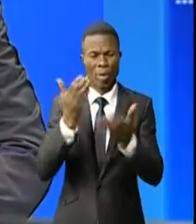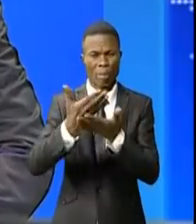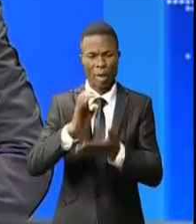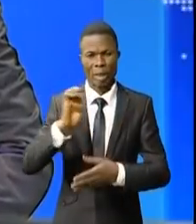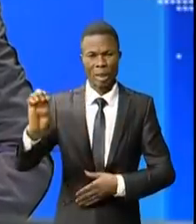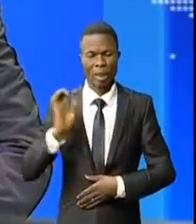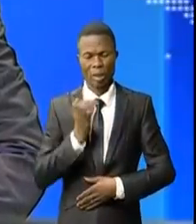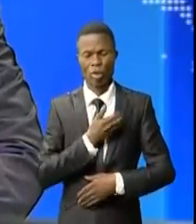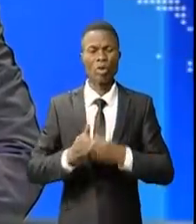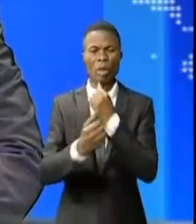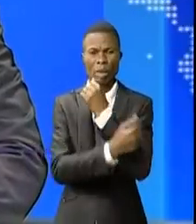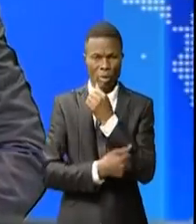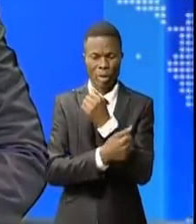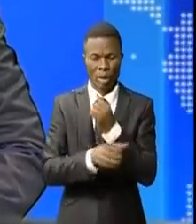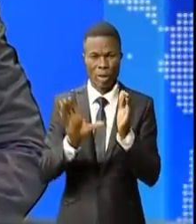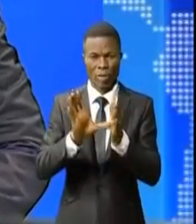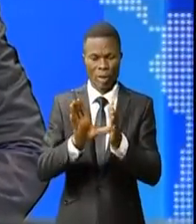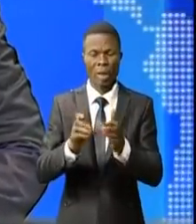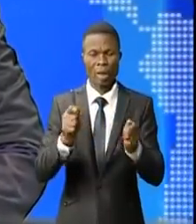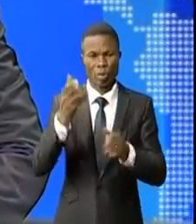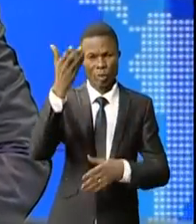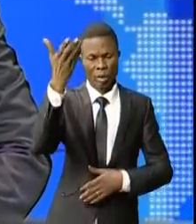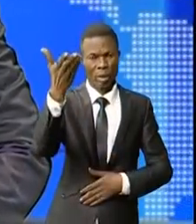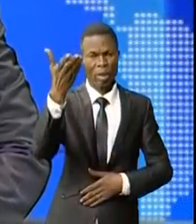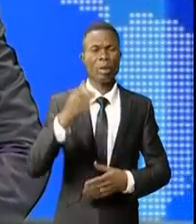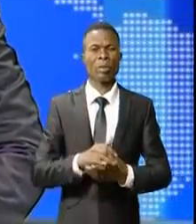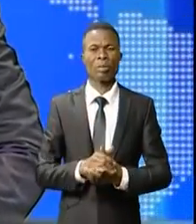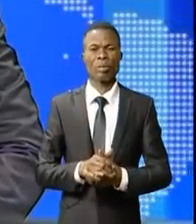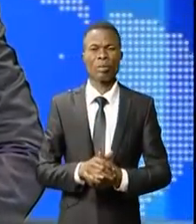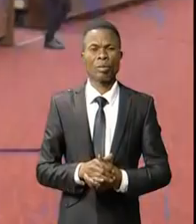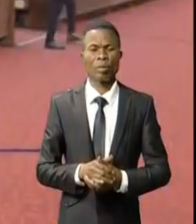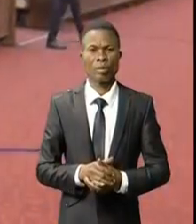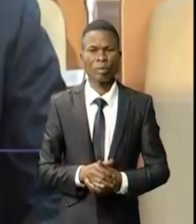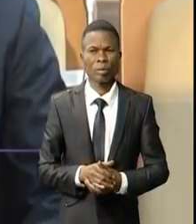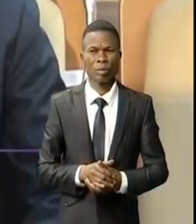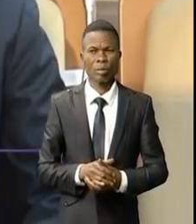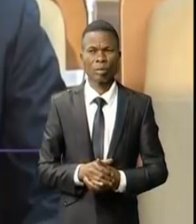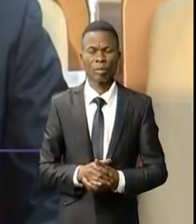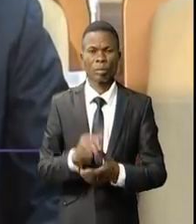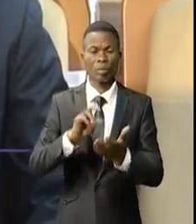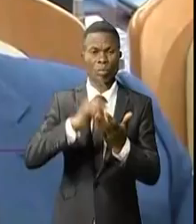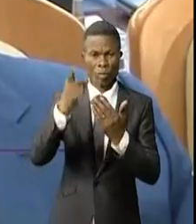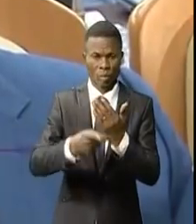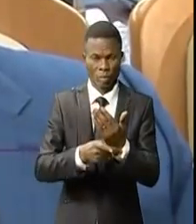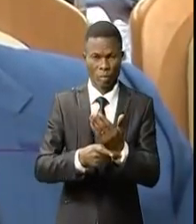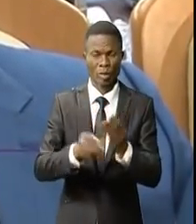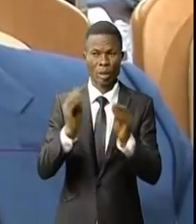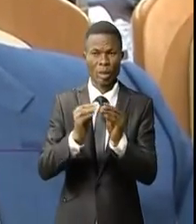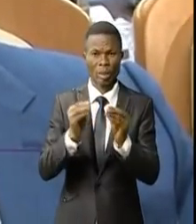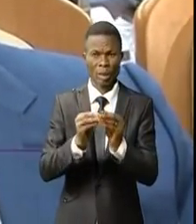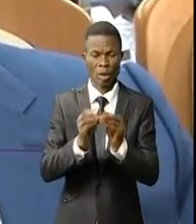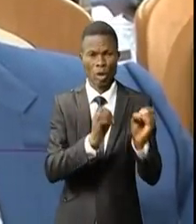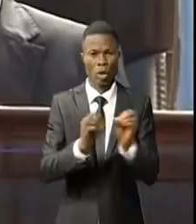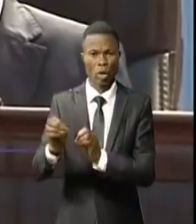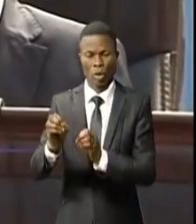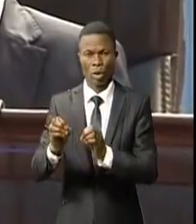cette partie de la RDC. On fait le point avec Sylvie Mouen. Ce point était inscrit à l'ordre du jour de cette plénière présidée par